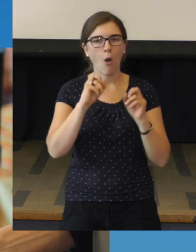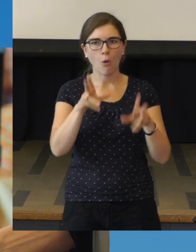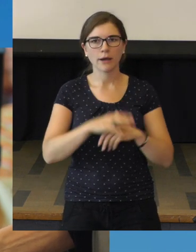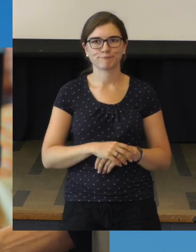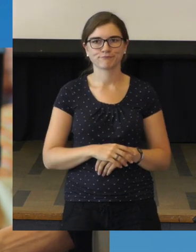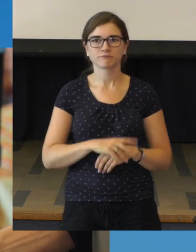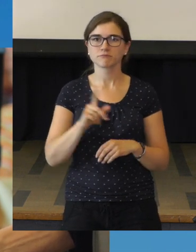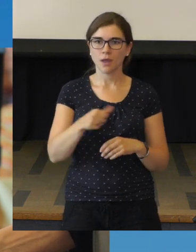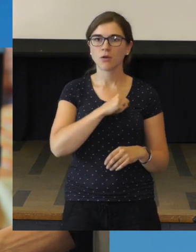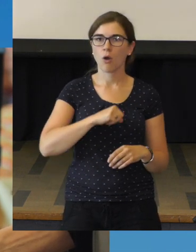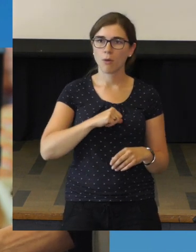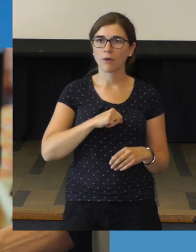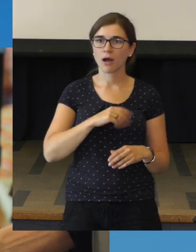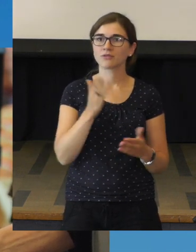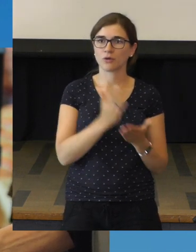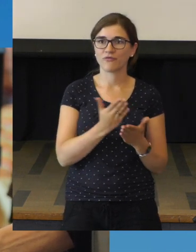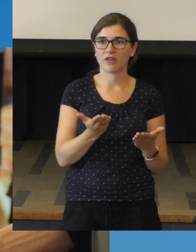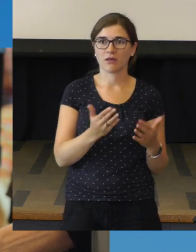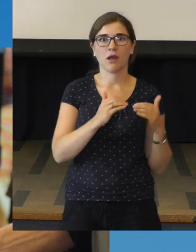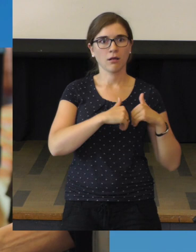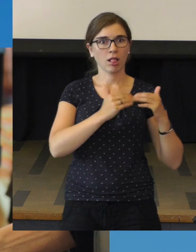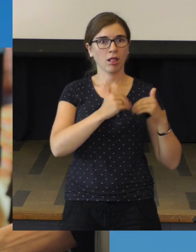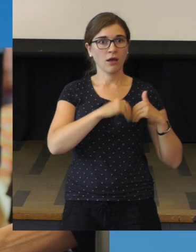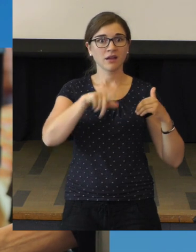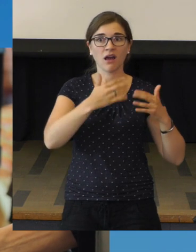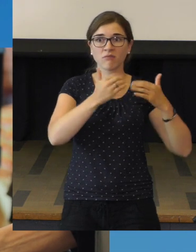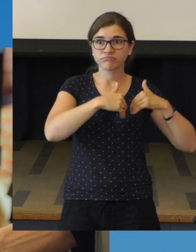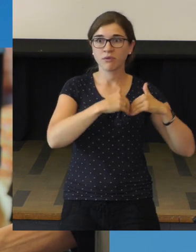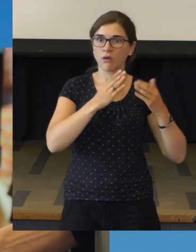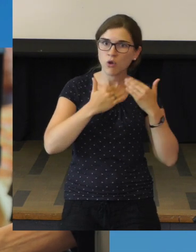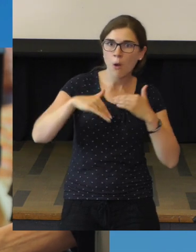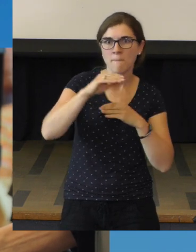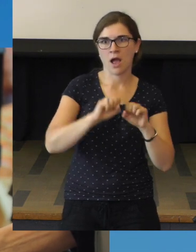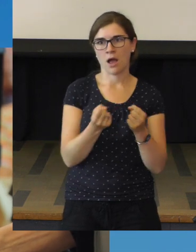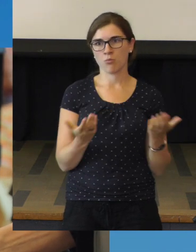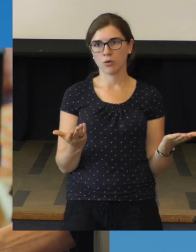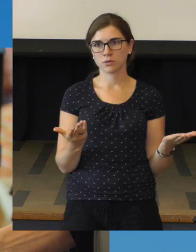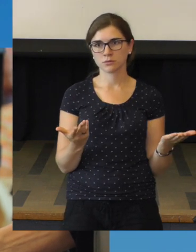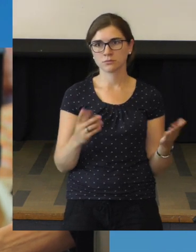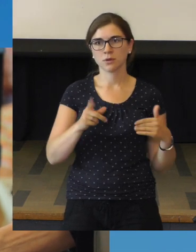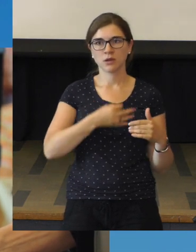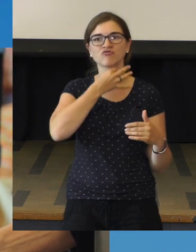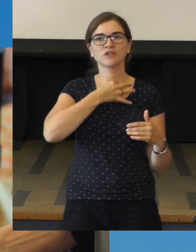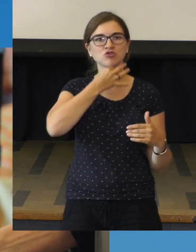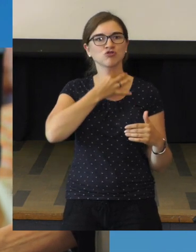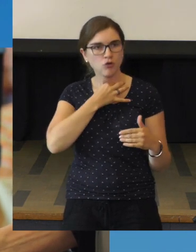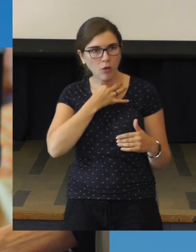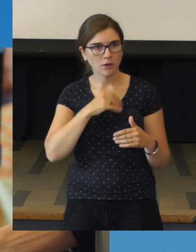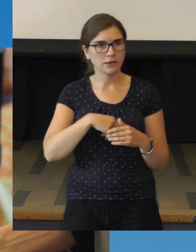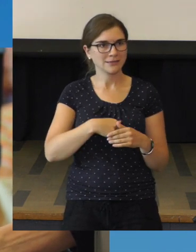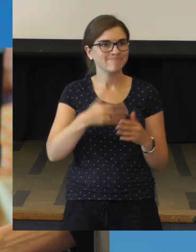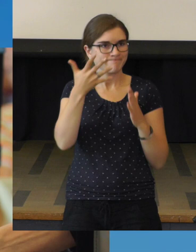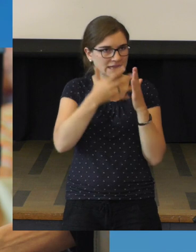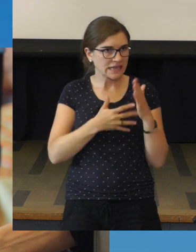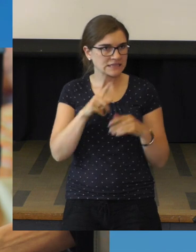war die Klappe leider undichter als vorher. Es wurde ein Schluckecho gemacht und der Erfolg